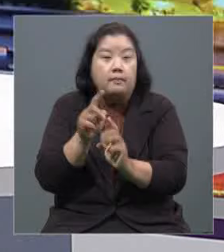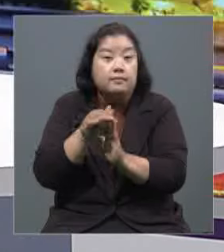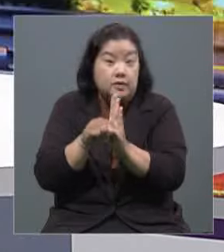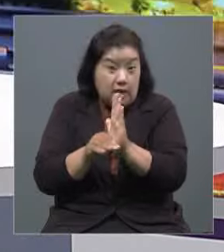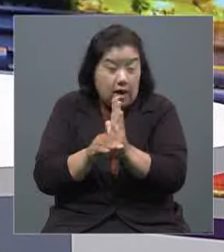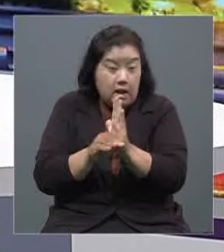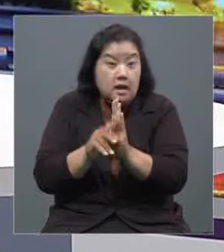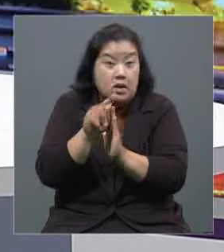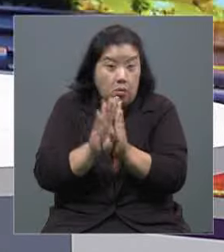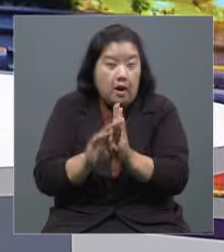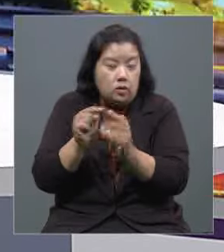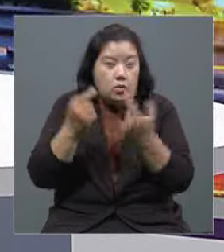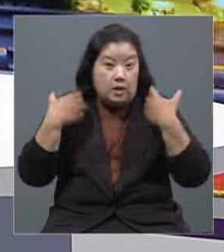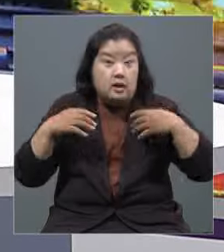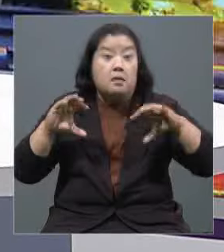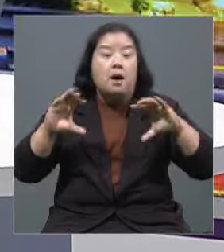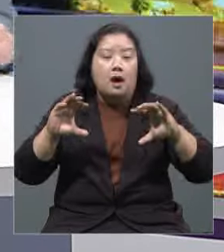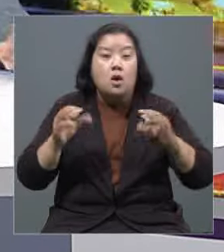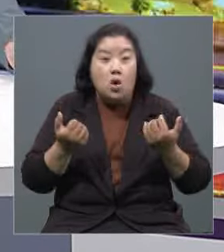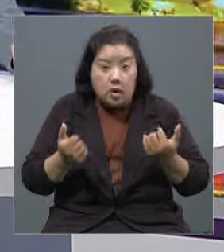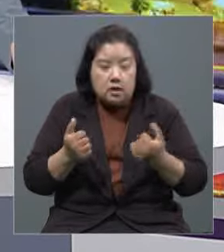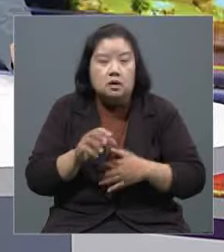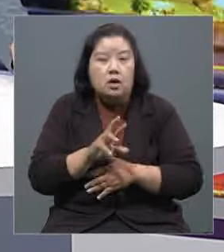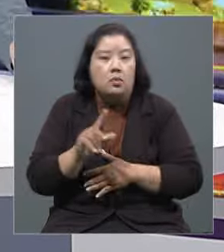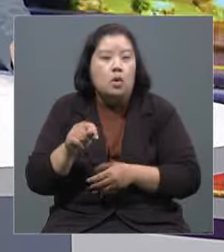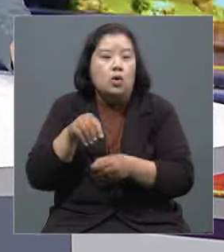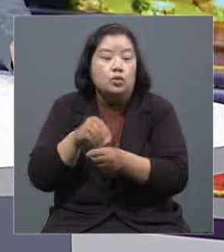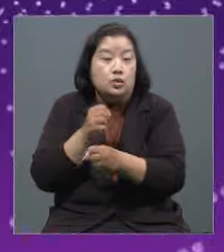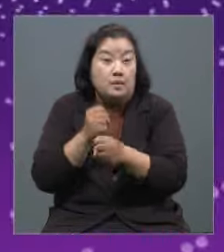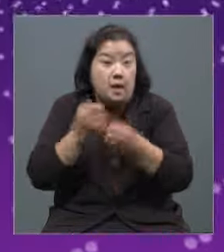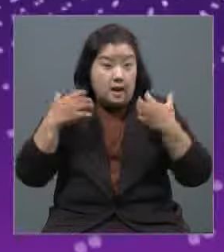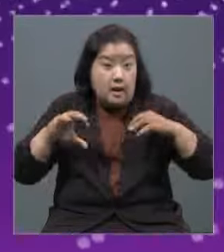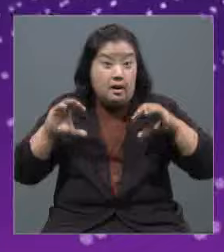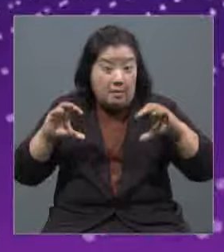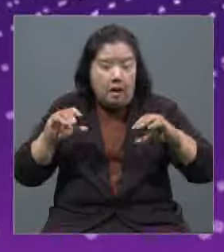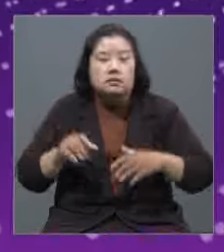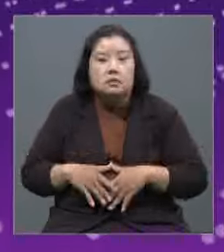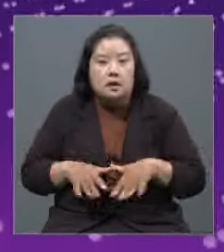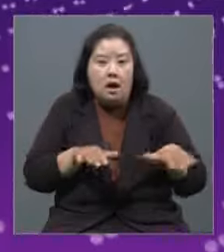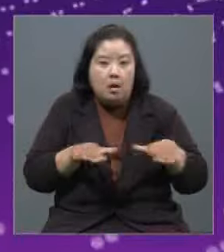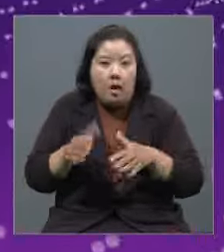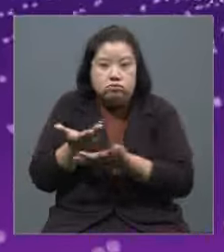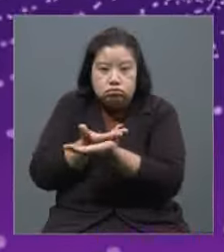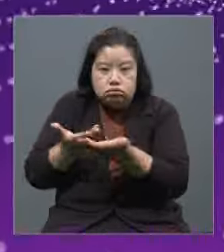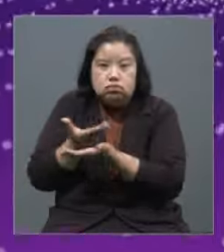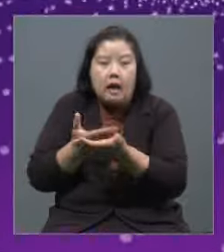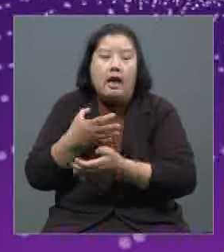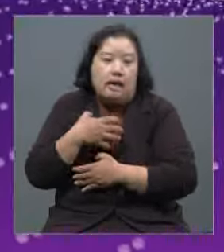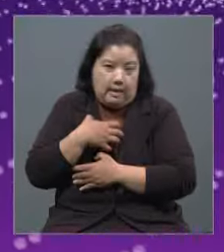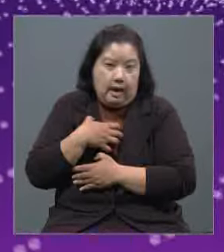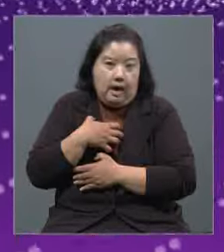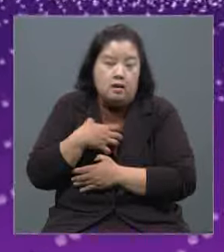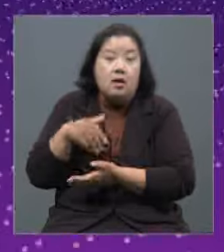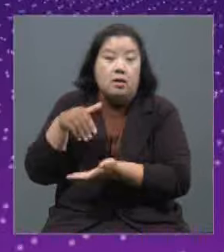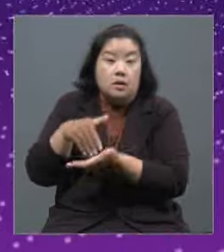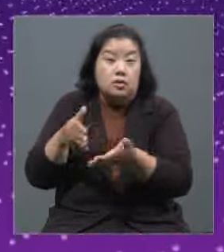นั้นก็คือเรื่องของซอฟต์พาวเวอร์ค่ะรัฐมนตรีประจำสำนักนายกรัฐมนตรีก็เตรียมหารือหน่วยงานที่เกี่ยวข้องจัดทำสถานีซอฟต์พาวเ